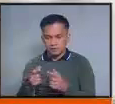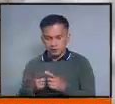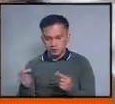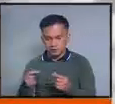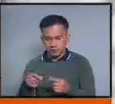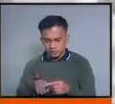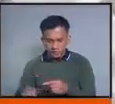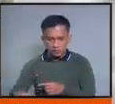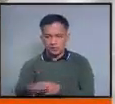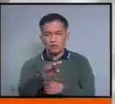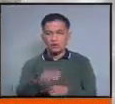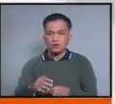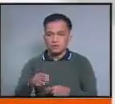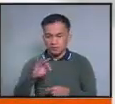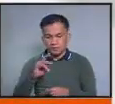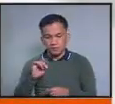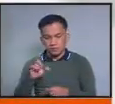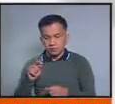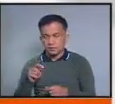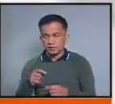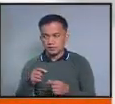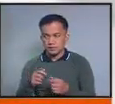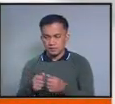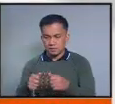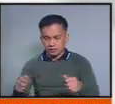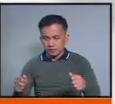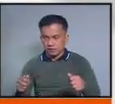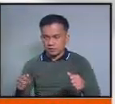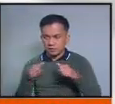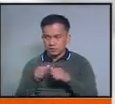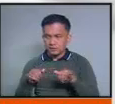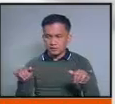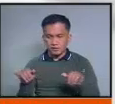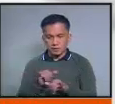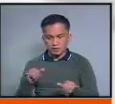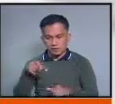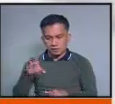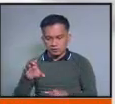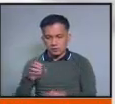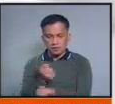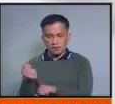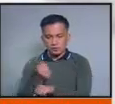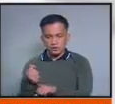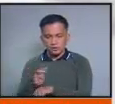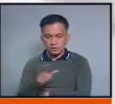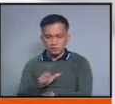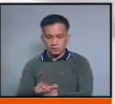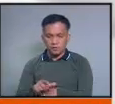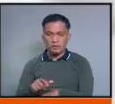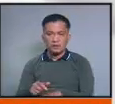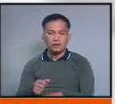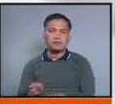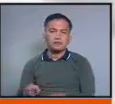subway yung mga sa fault. Yung mga areas like Quezon City, matitibay yung lupa dyan, adobe yan. No? So medyo maganda talaga